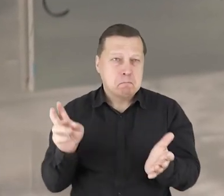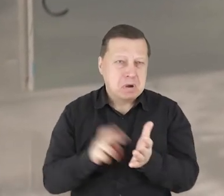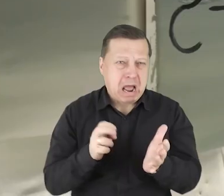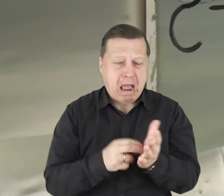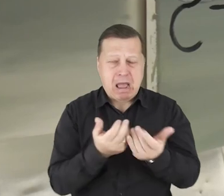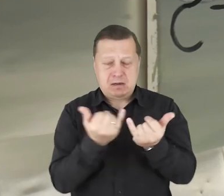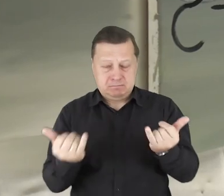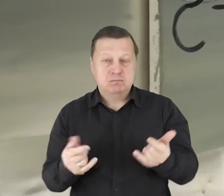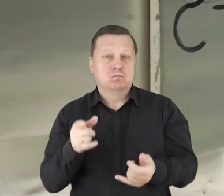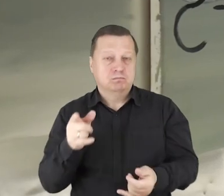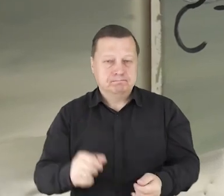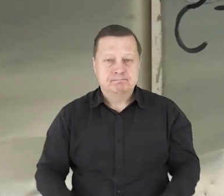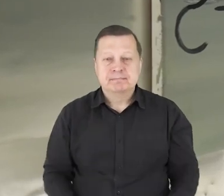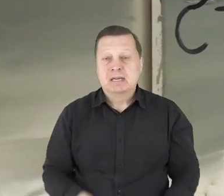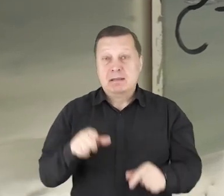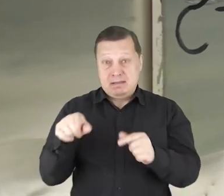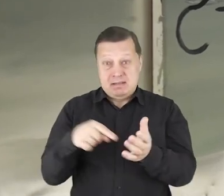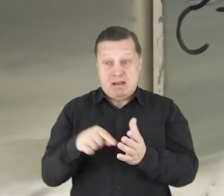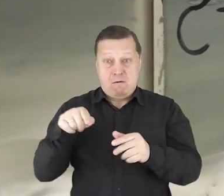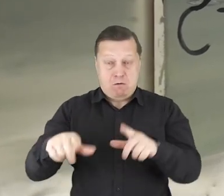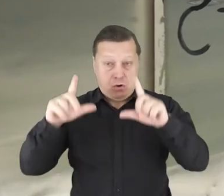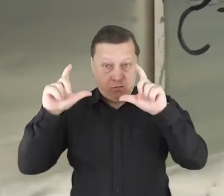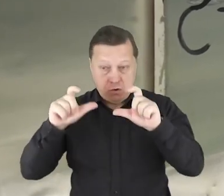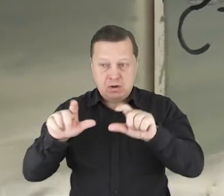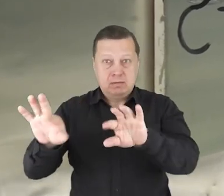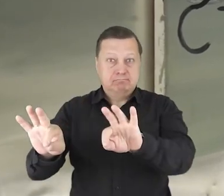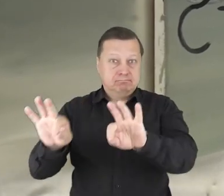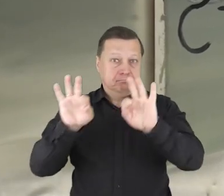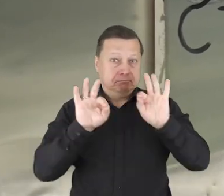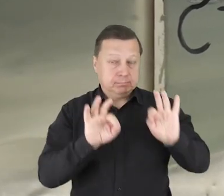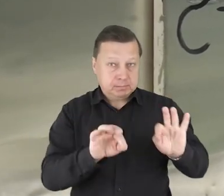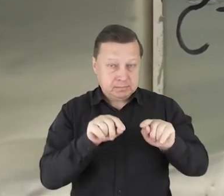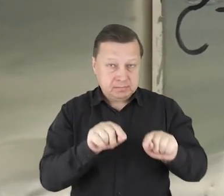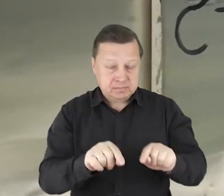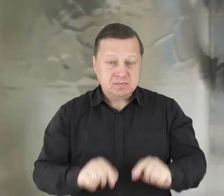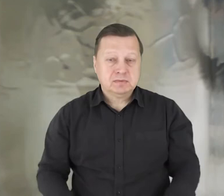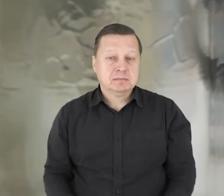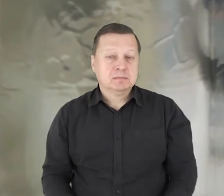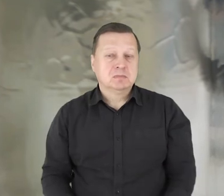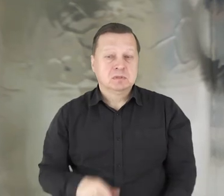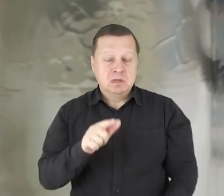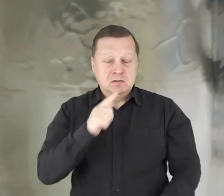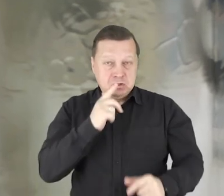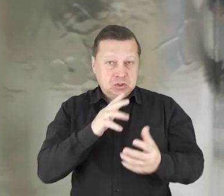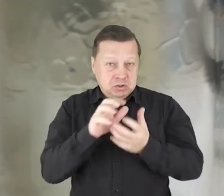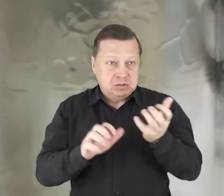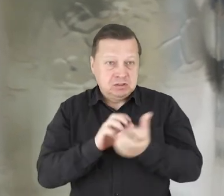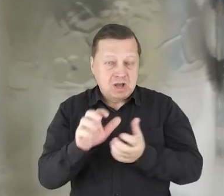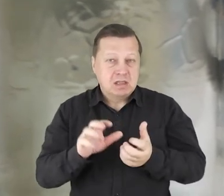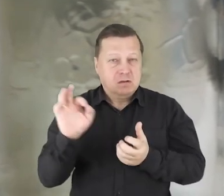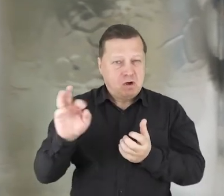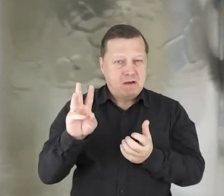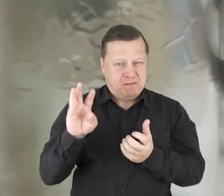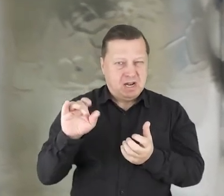braku. W zasadzie ta fotografia i ta inspiracja wprowadza w świat,